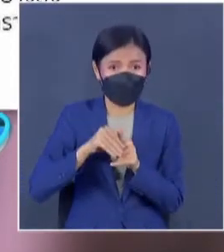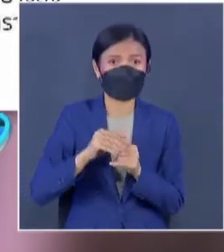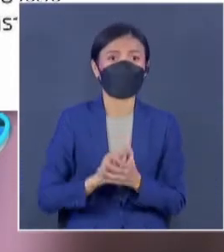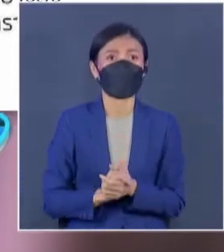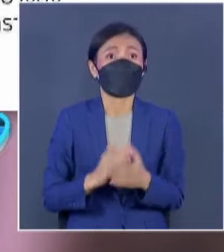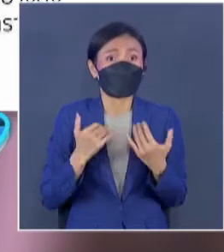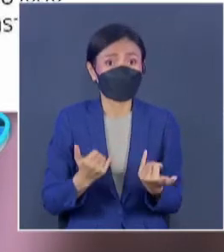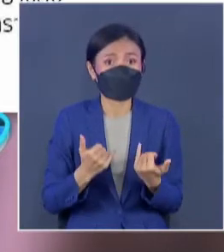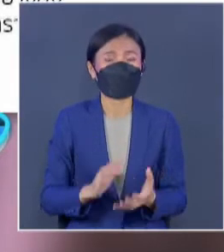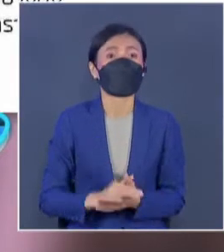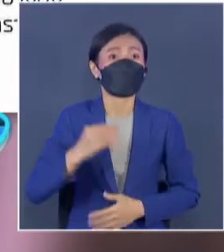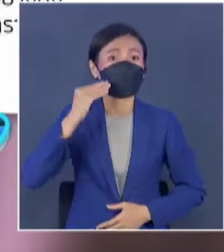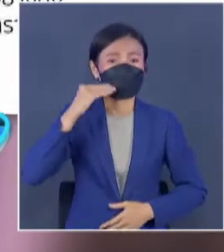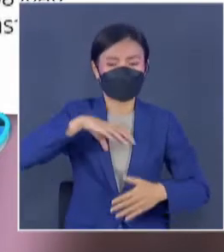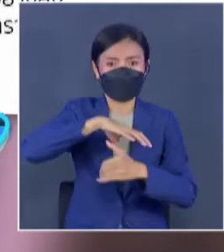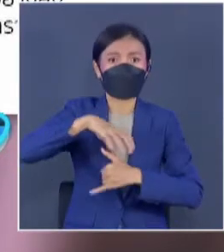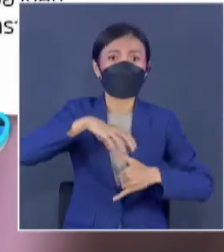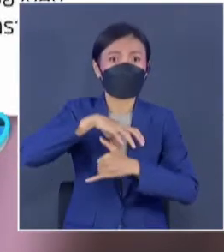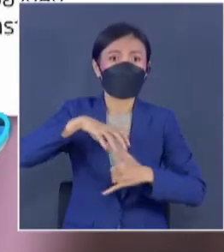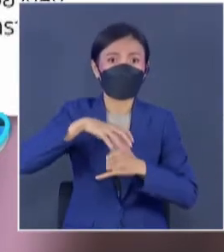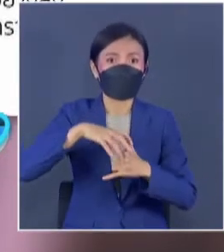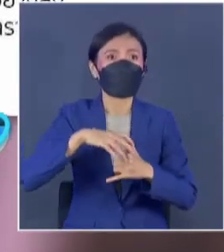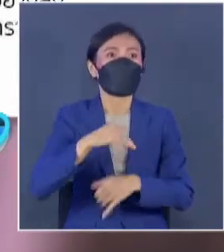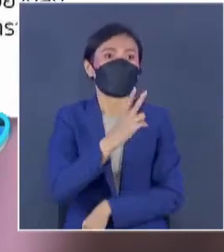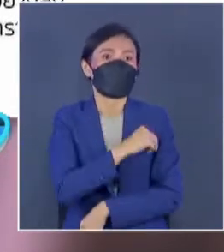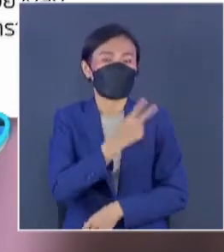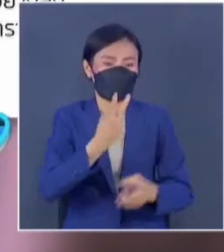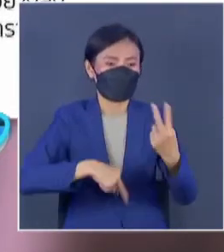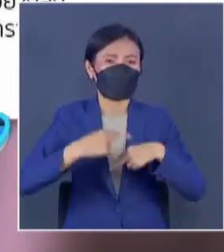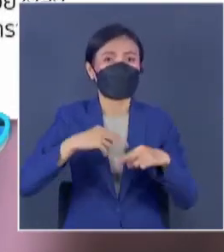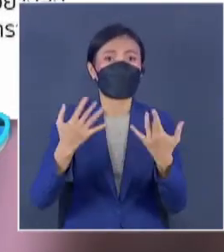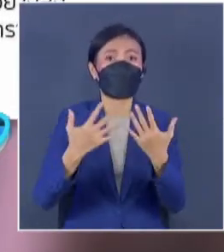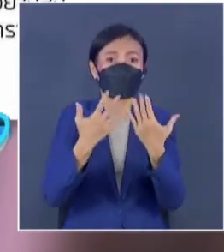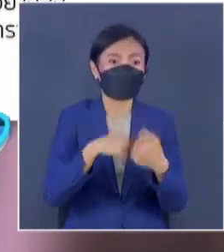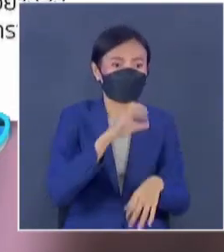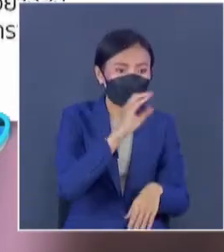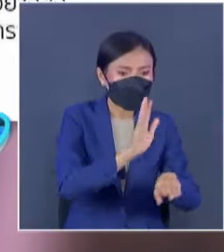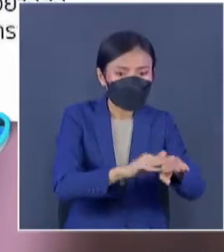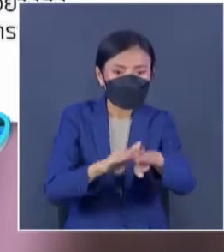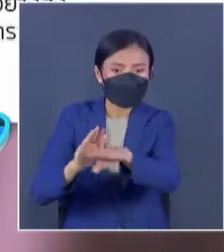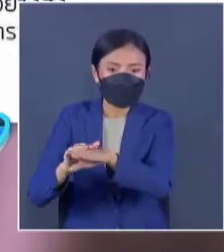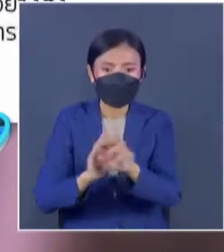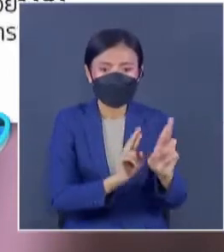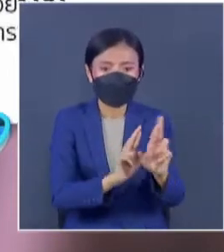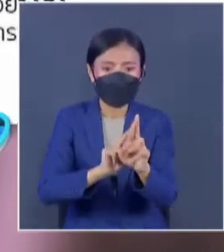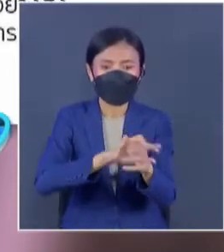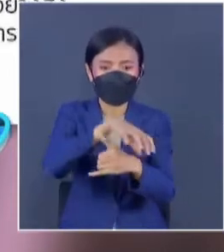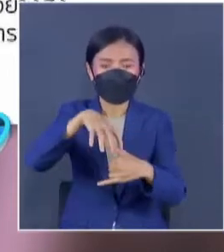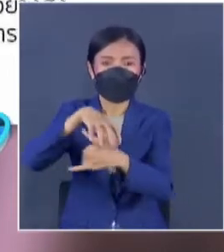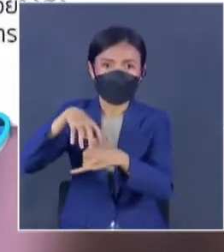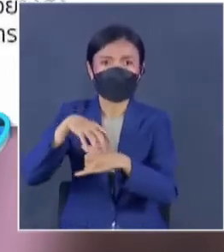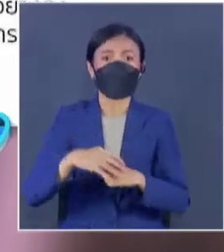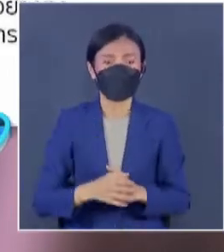นี้อยู่ระหว่างการกักตัวเพื่อรอการรักษาตามอาการแล้วก็กำลังทยอยแจ้งผู้ที่เกี่ยวข้องให้เฝ้าระวังเพื่อสังเกตอาการ